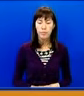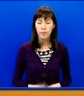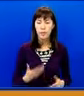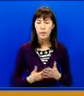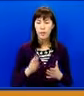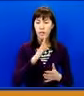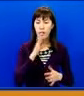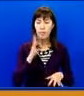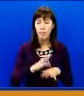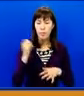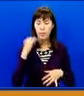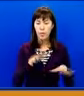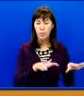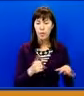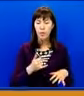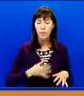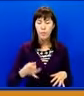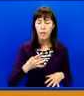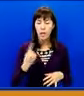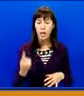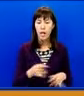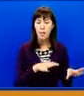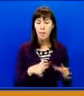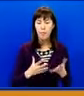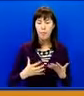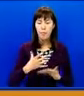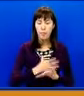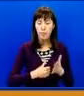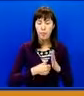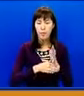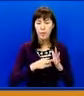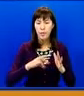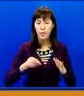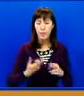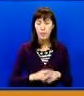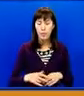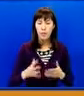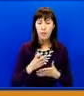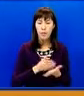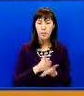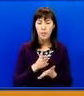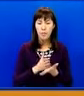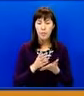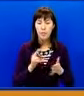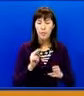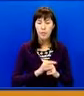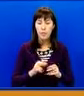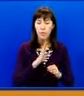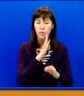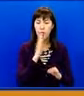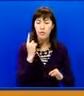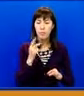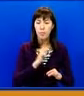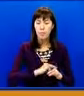Совет матерей проводит много акций у нас в регионе. Одна акция собрала 6 миллионов. Эти средства были направлены на лечение детей. Одного